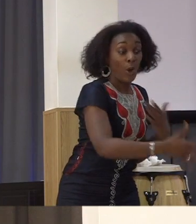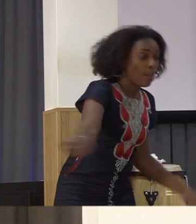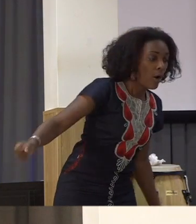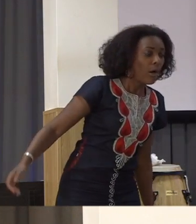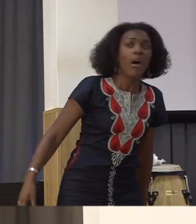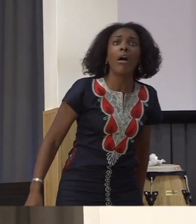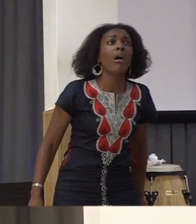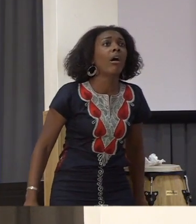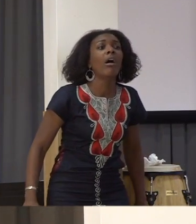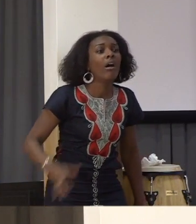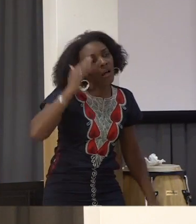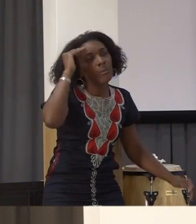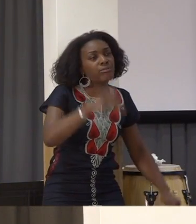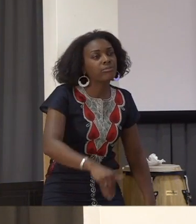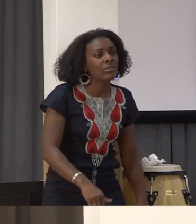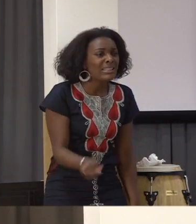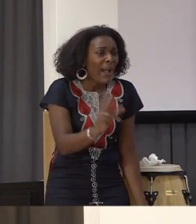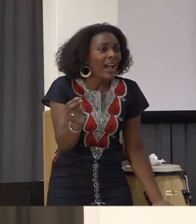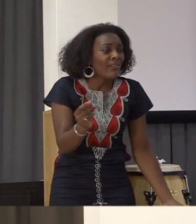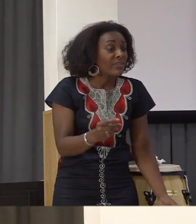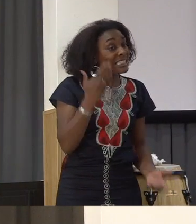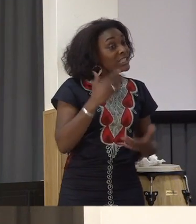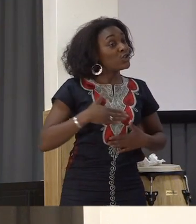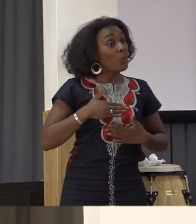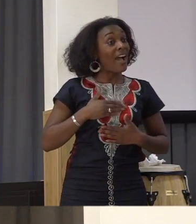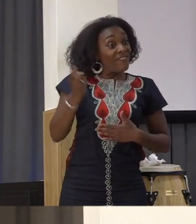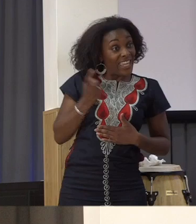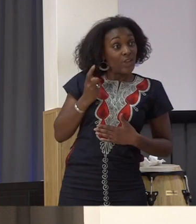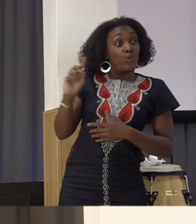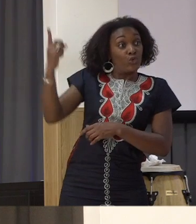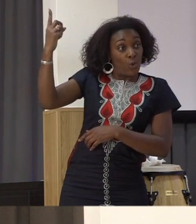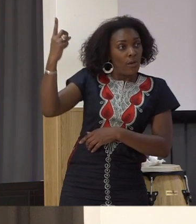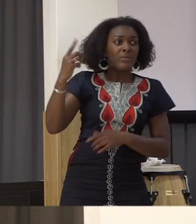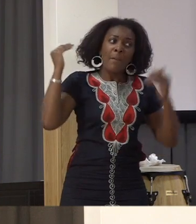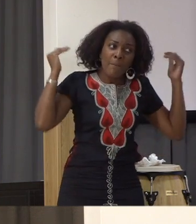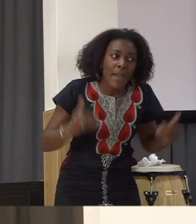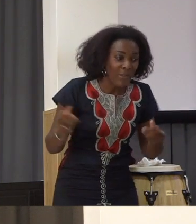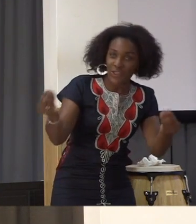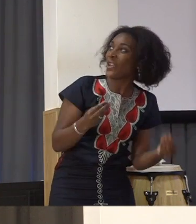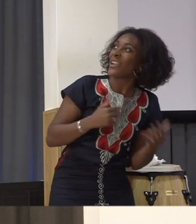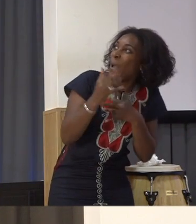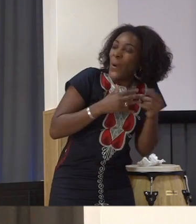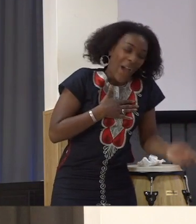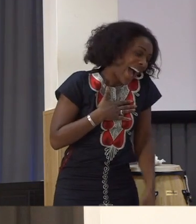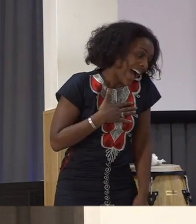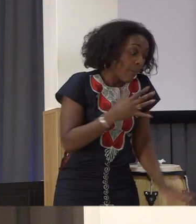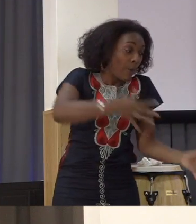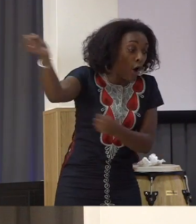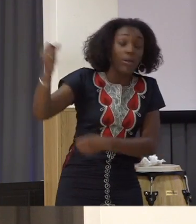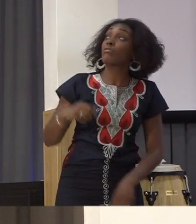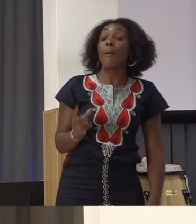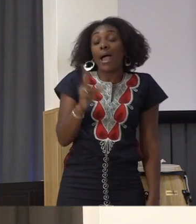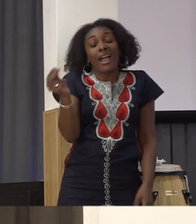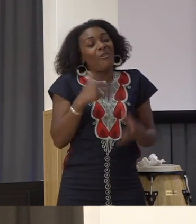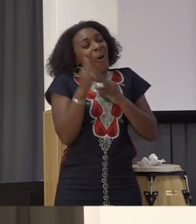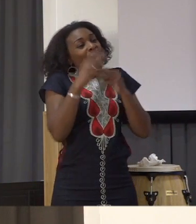qu'il donne ou qu'il ne donne pas, qu'il reprenne ou qu'il ne reprenne pas, tu es heureuse. Et tu es heureux. Merci Seigneur. Tu as des biens qui durent